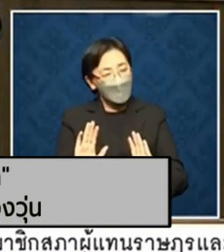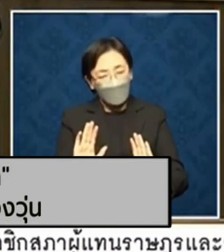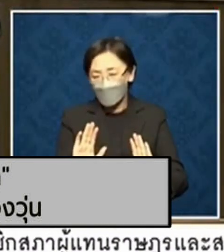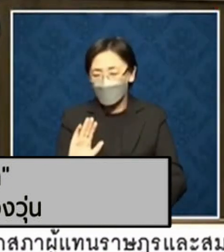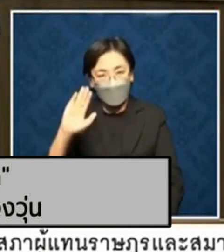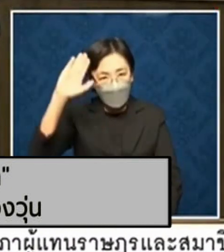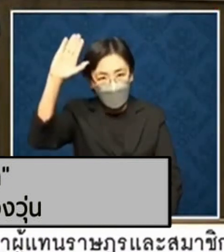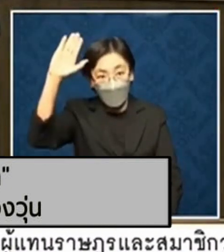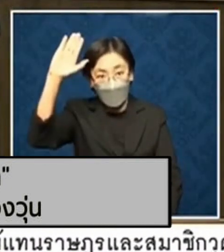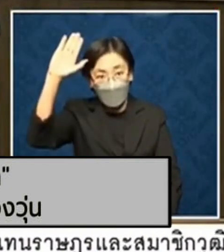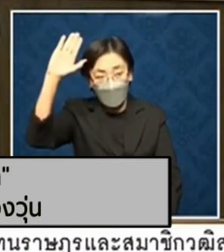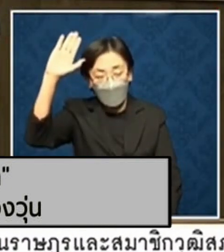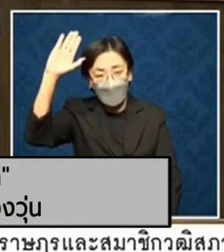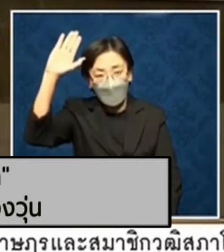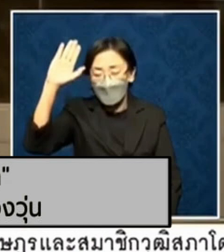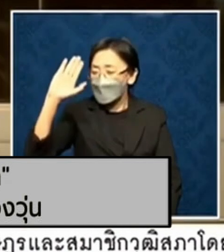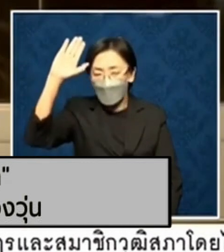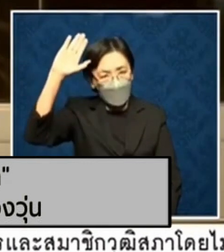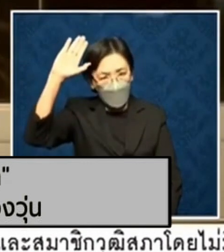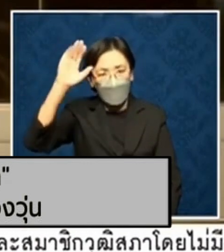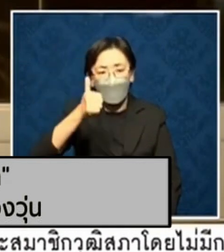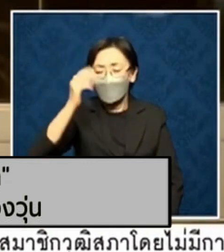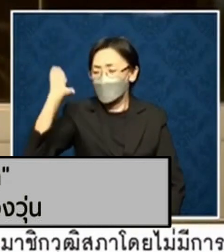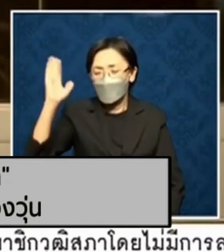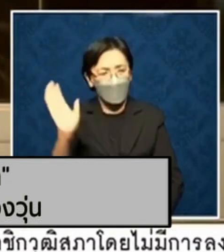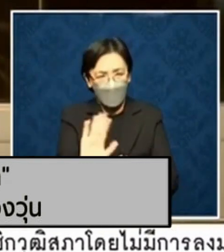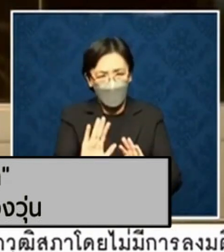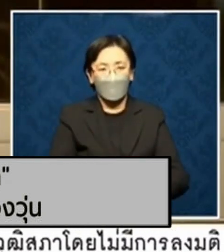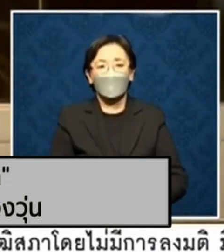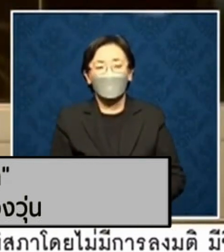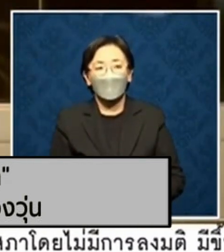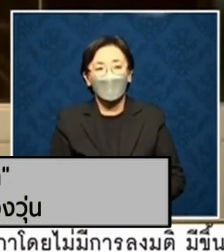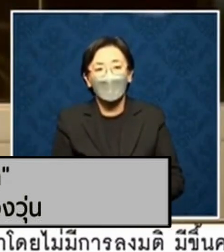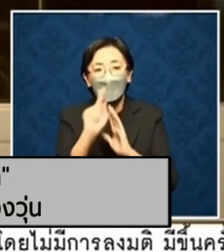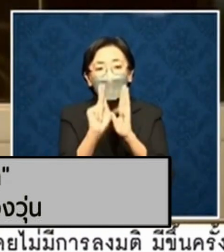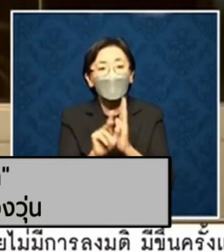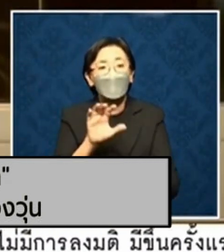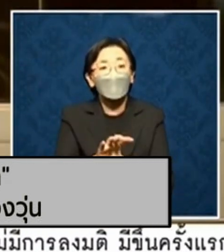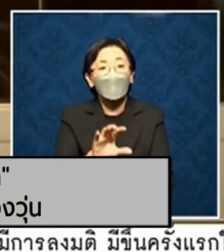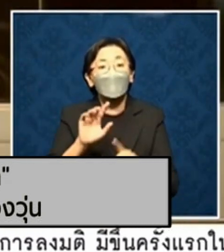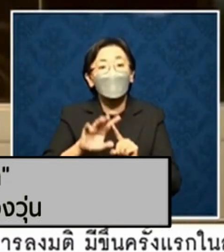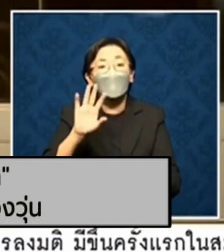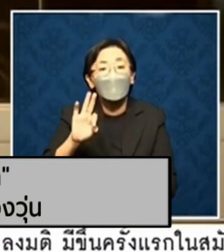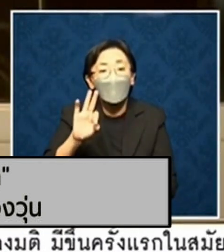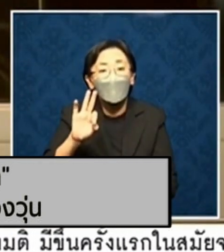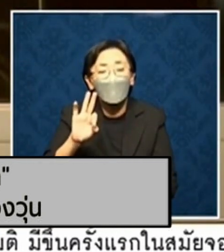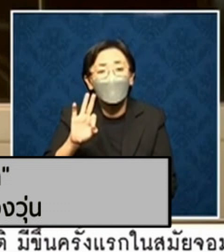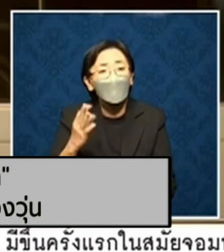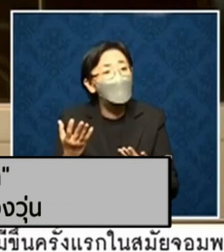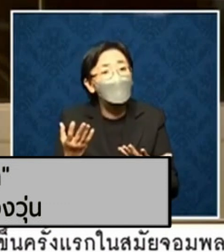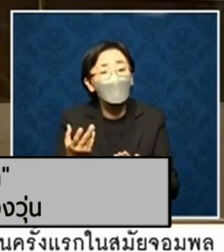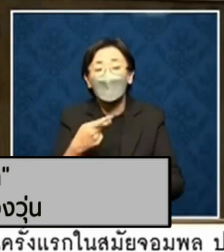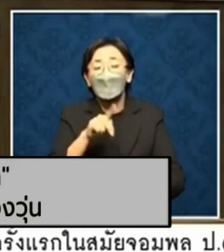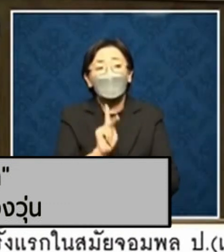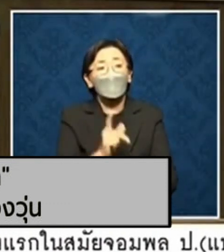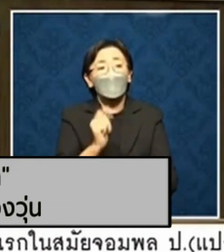วงก็ประท้วงครับไม่ใช่อภิปรายครับ ข้อบังคับข้อที่9ไม่มีใครขัดขวางท่านประธานได้เลย